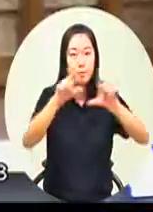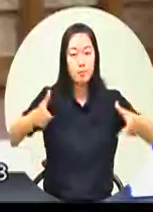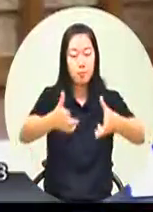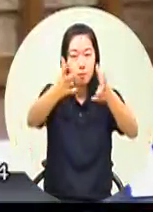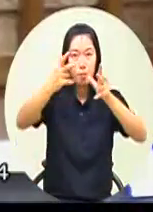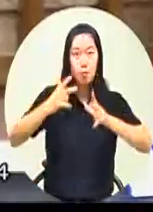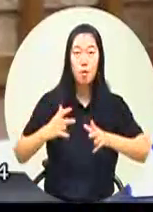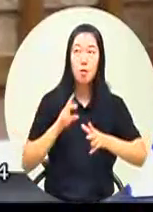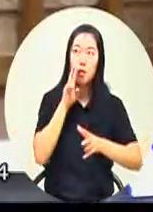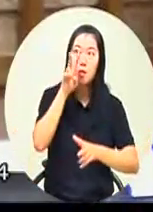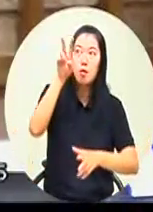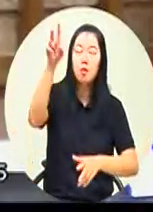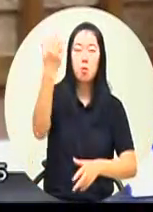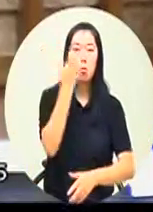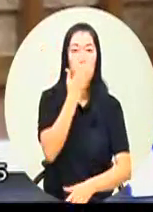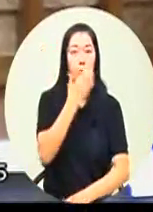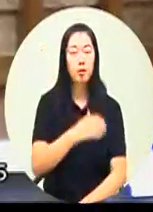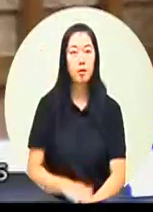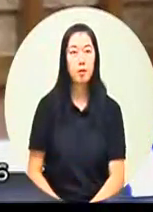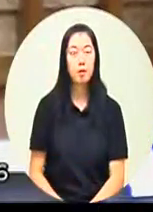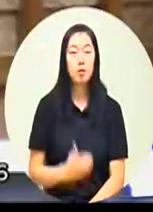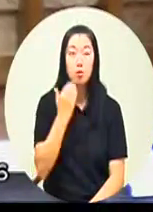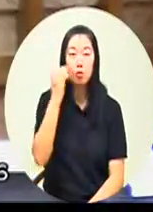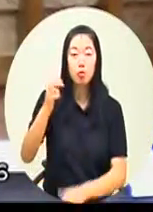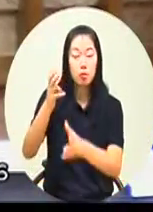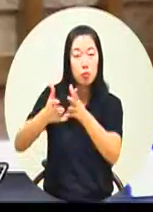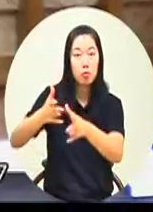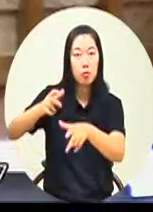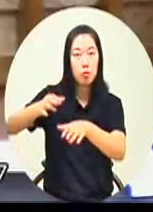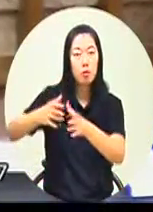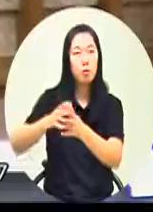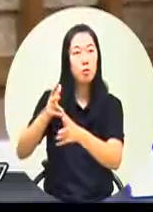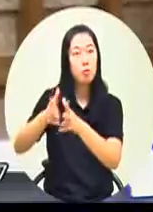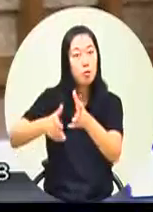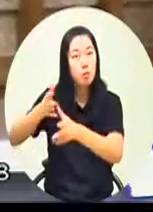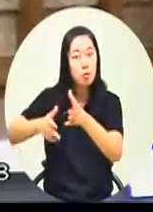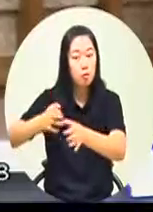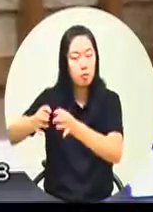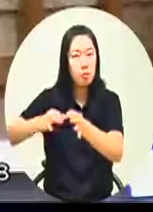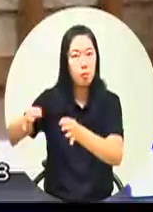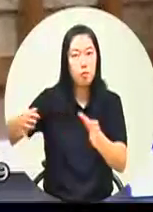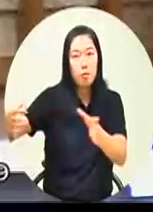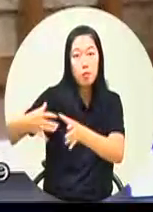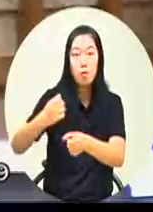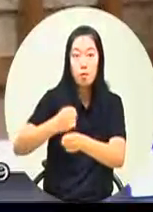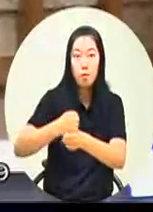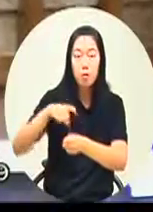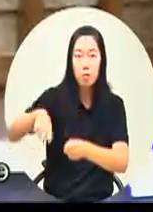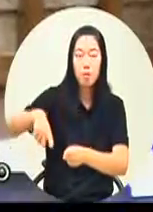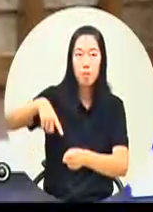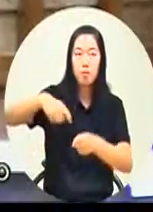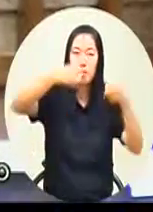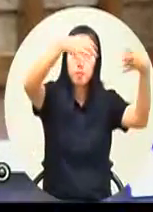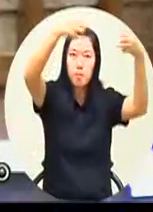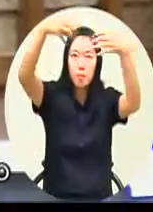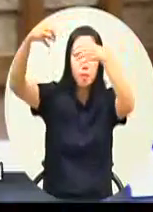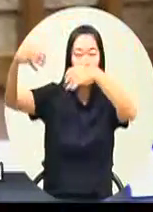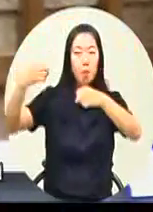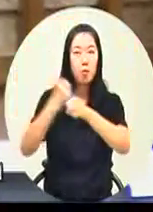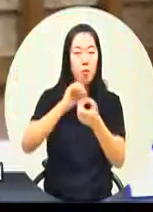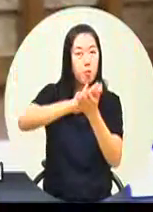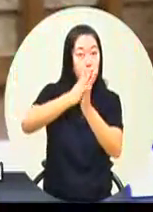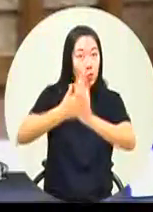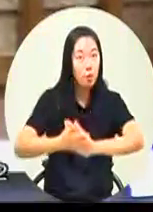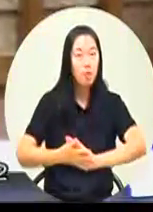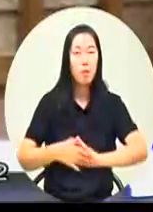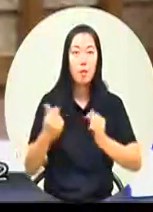果说我们能够跟厂商来做一个合作的话，把那些灯光做一个变化，